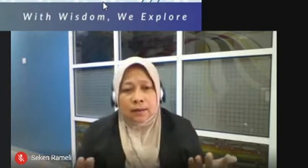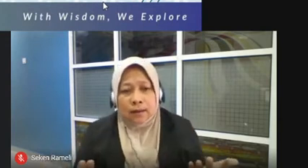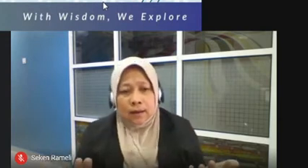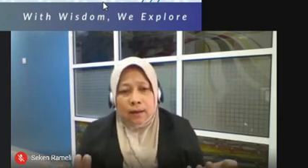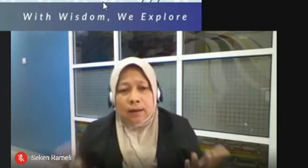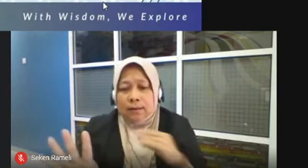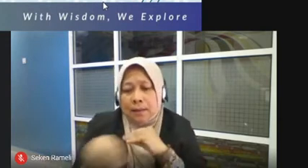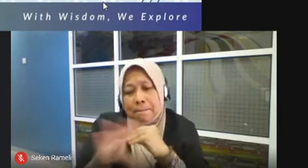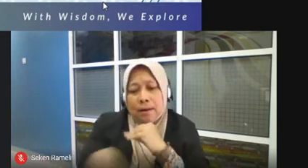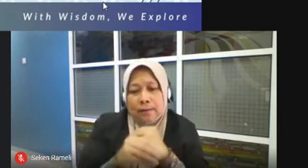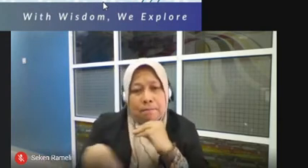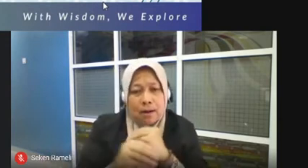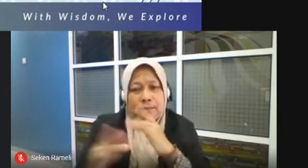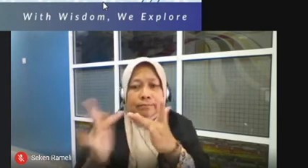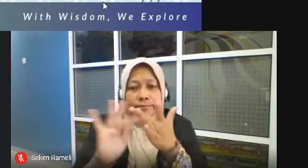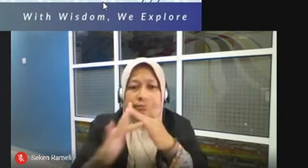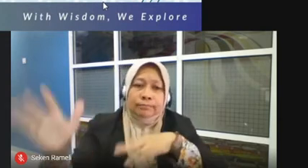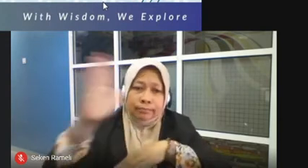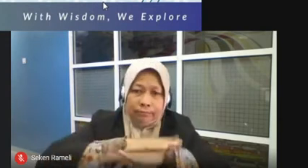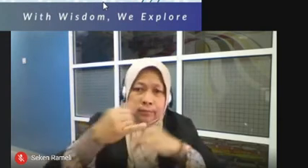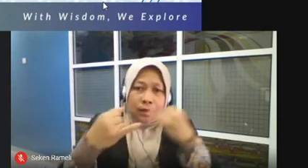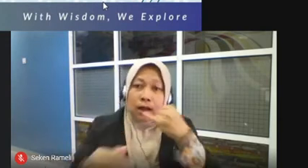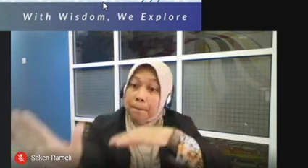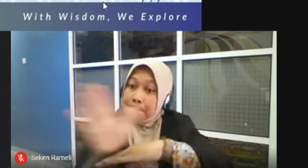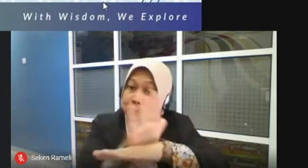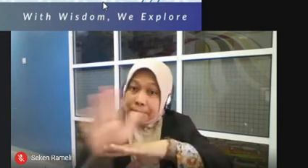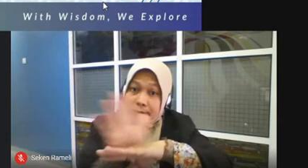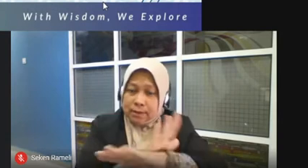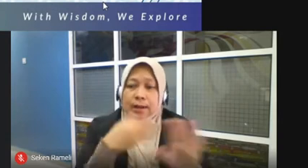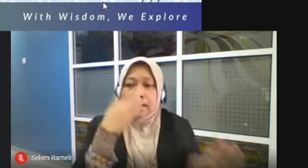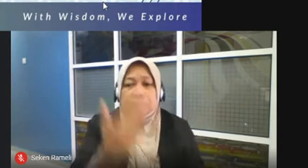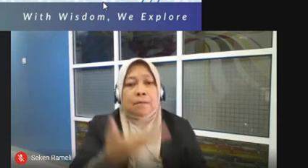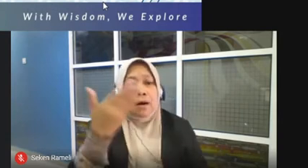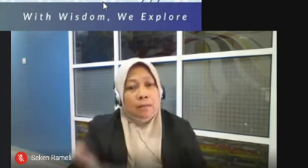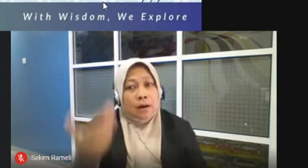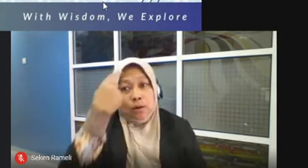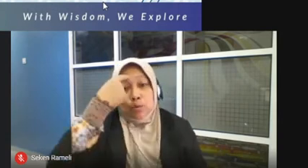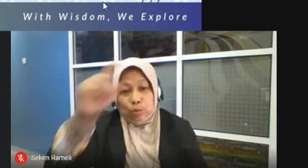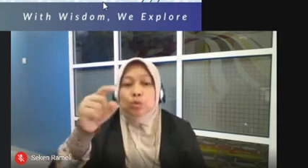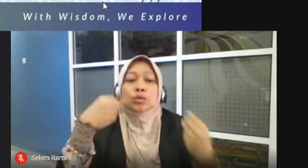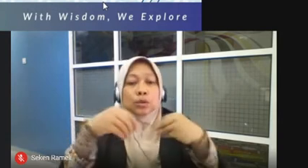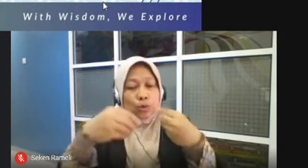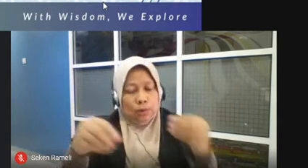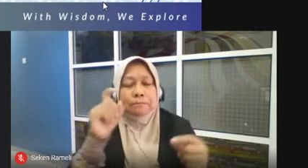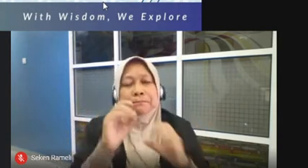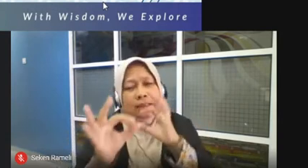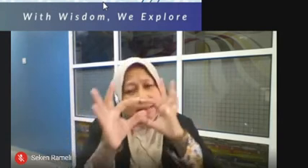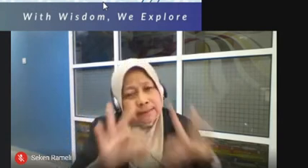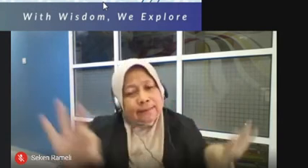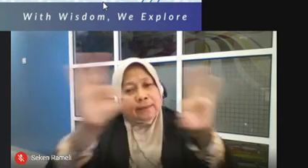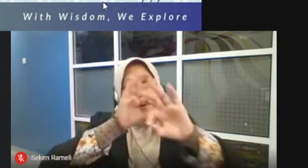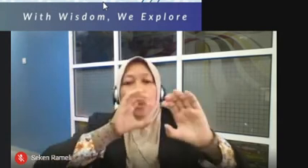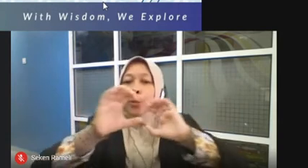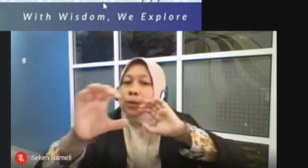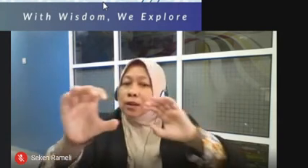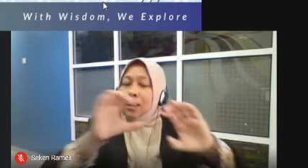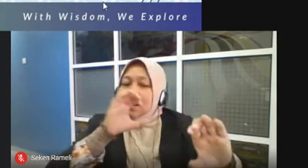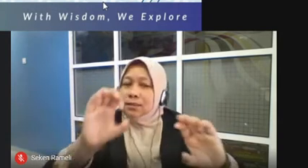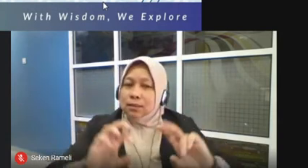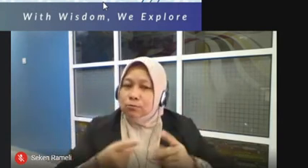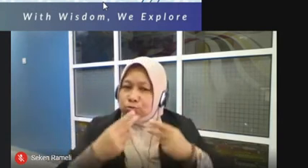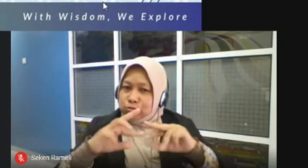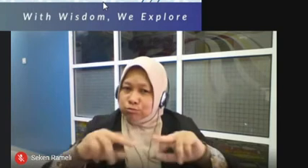Tambah networking. Kalau siapa yang dalam bisnes tu dia ada produk untuk dijual, pentingnya komunikasi ni supaya kita boleh meningkatkan